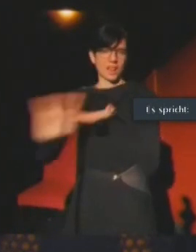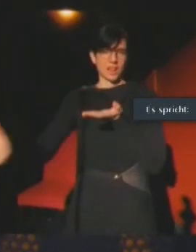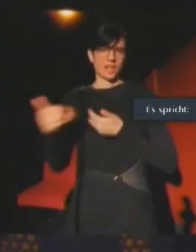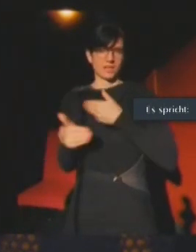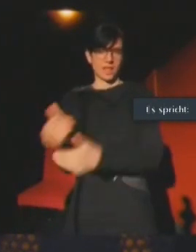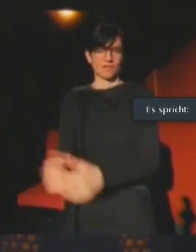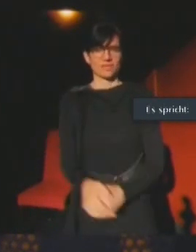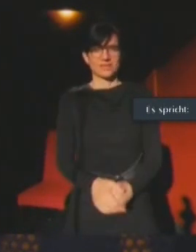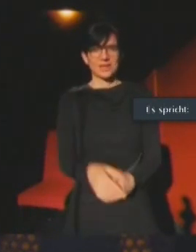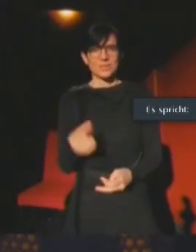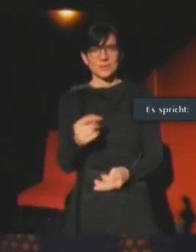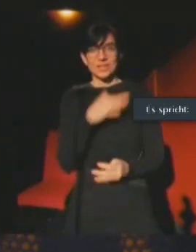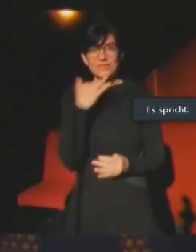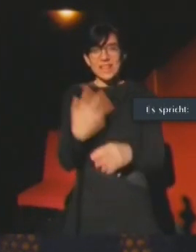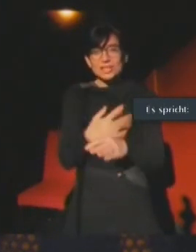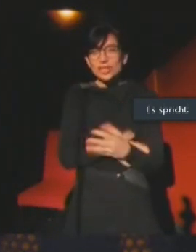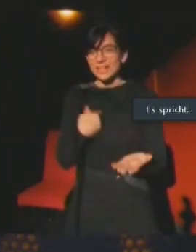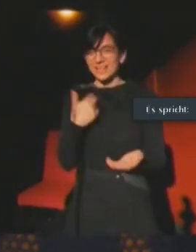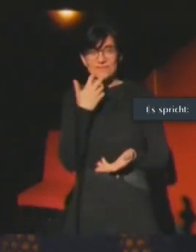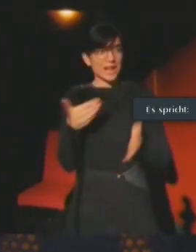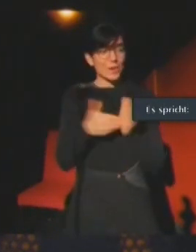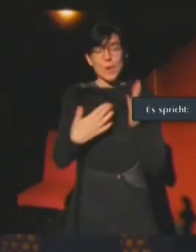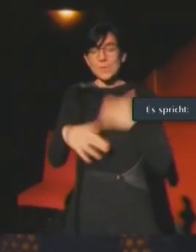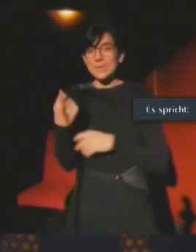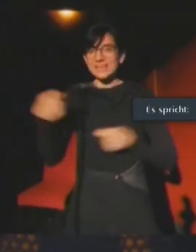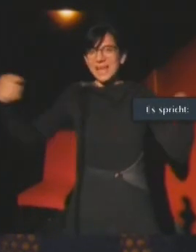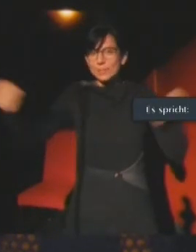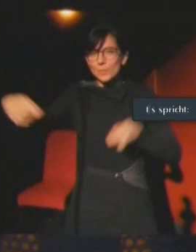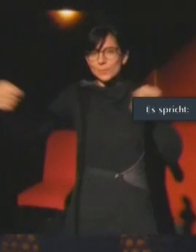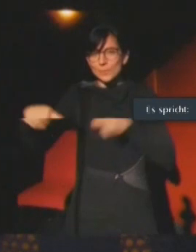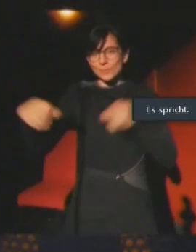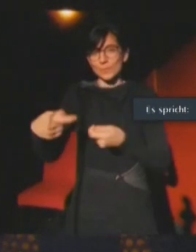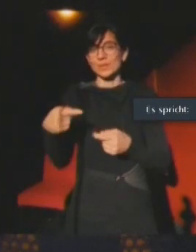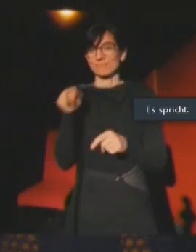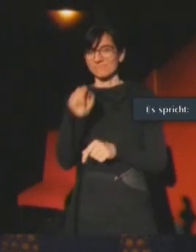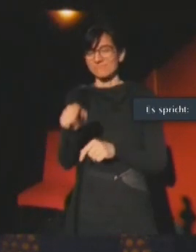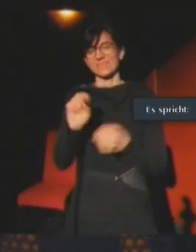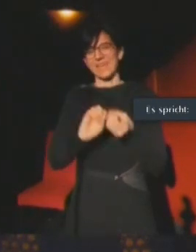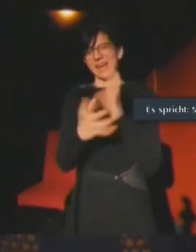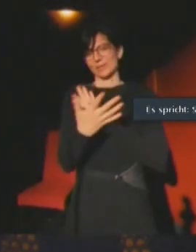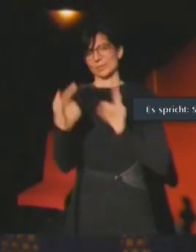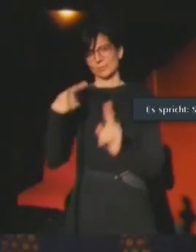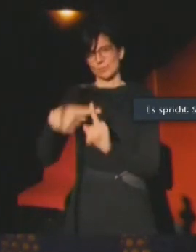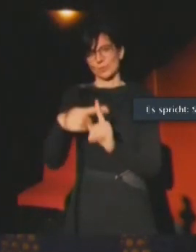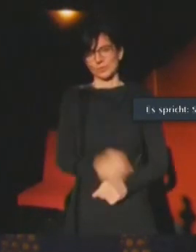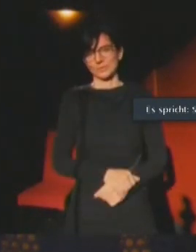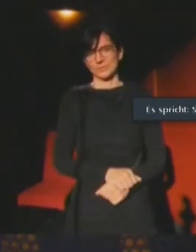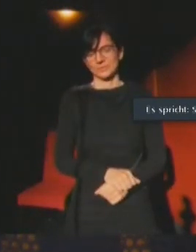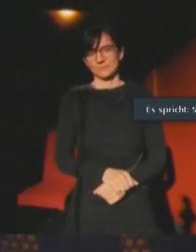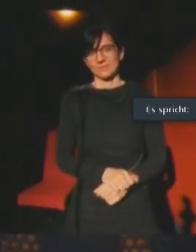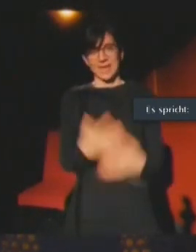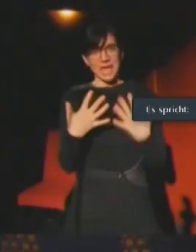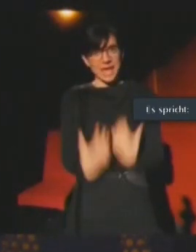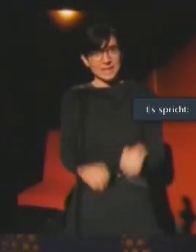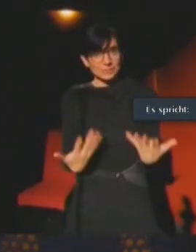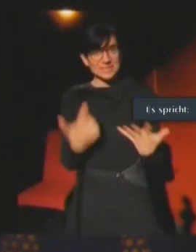übertroffen in der Forderung, noch mehr Geld für Erasmus Plus. Herausgekommen ist dann